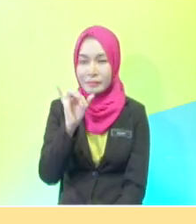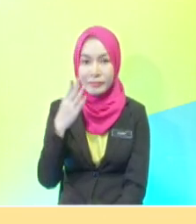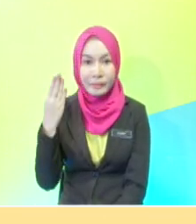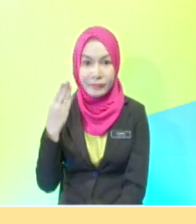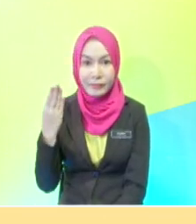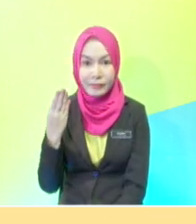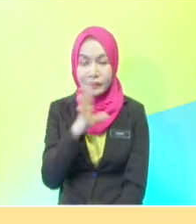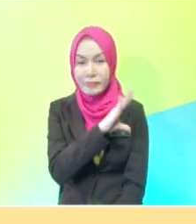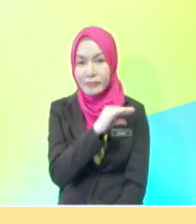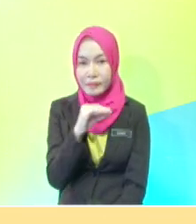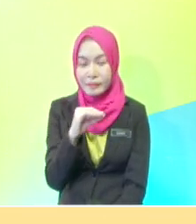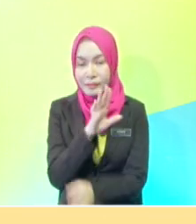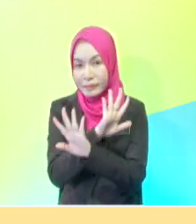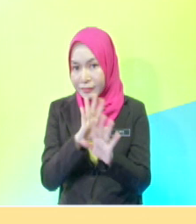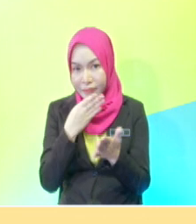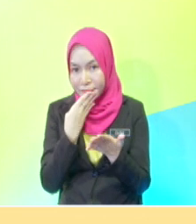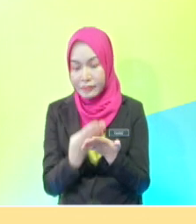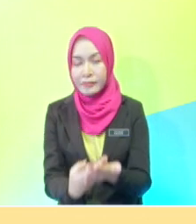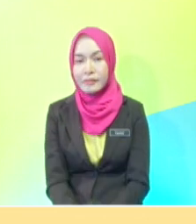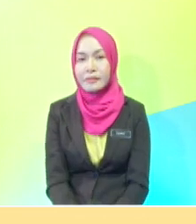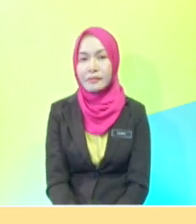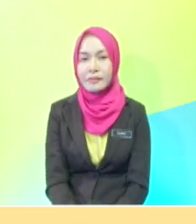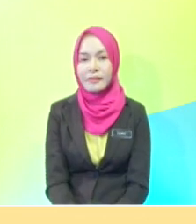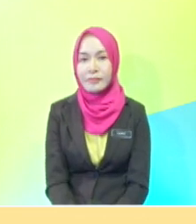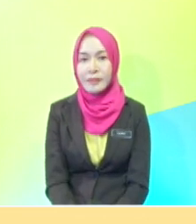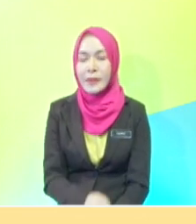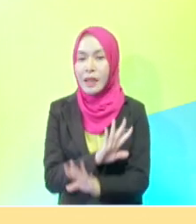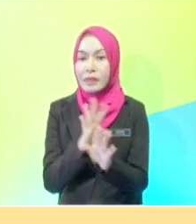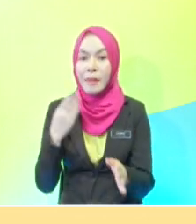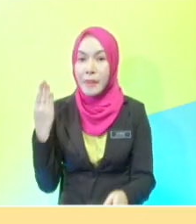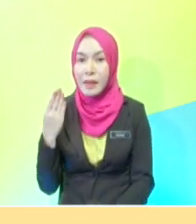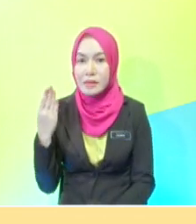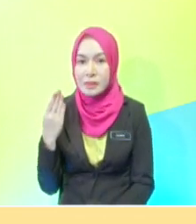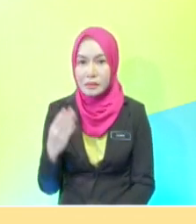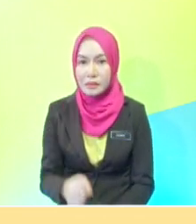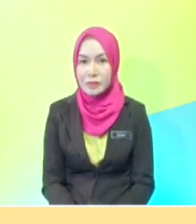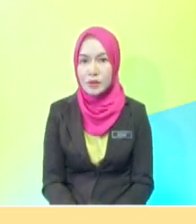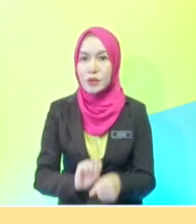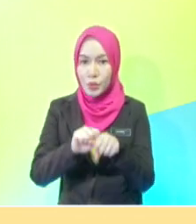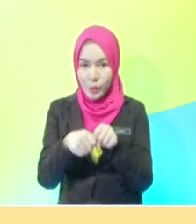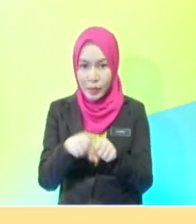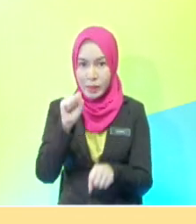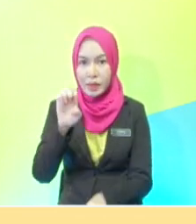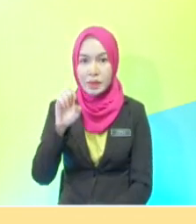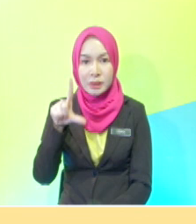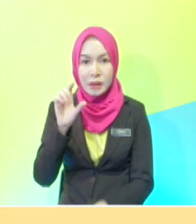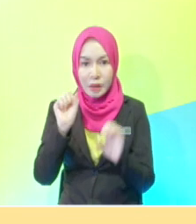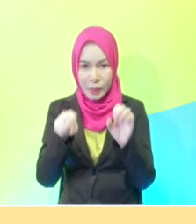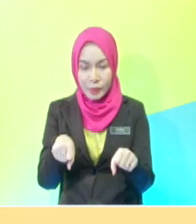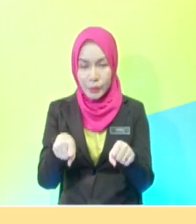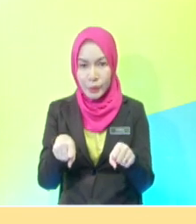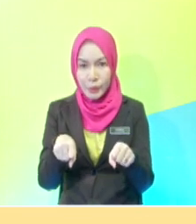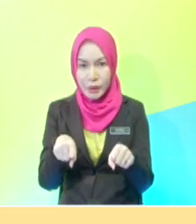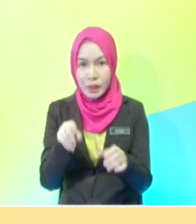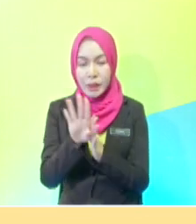normal ke situ untuk supaya sel tadi boleh berfungsi kembali secara normal Oke